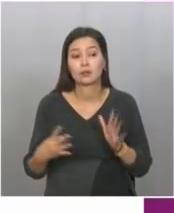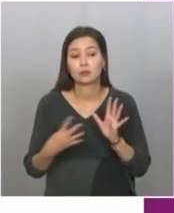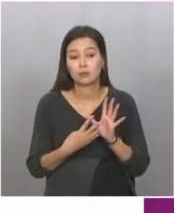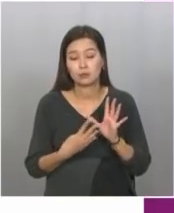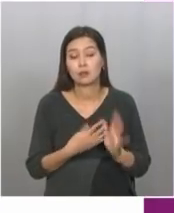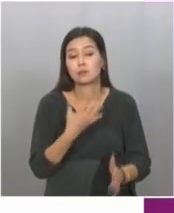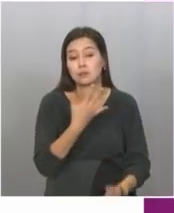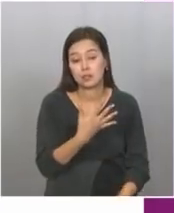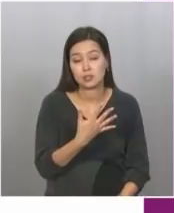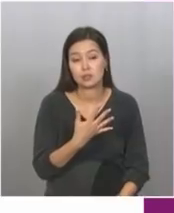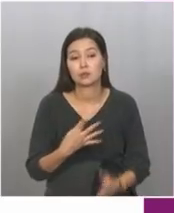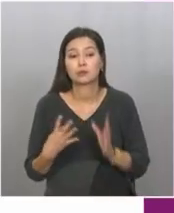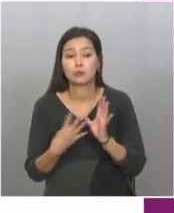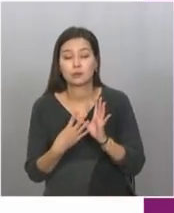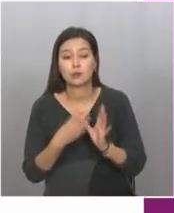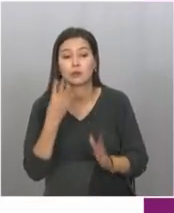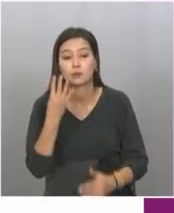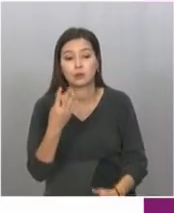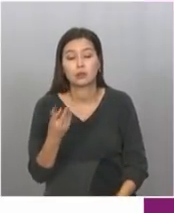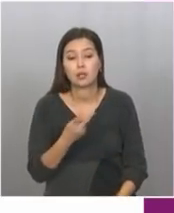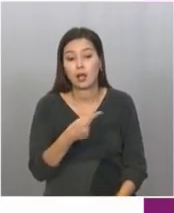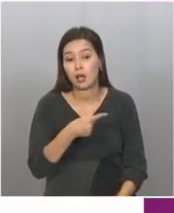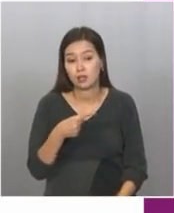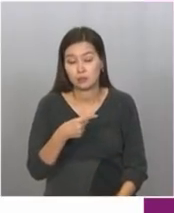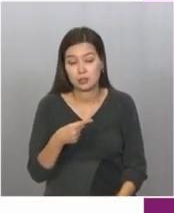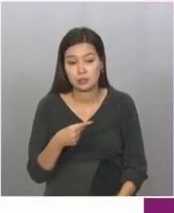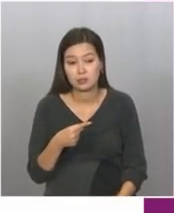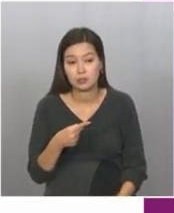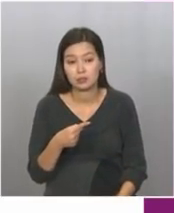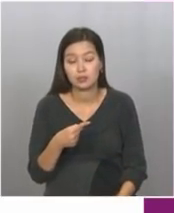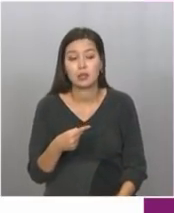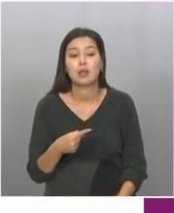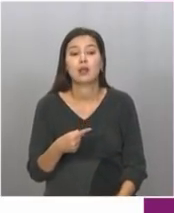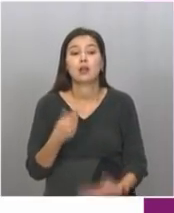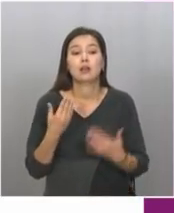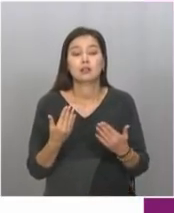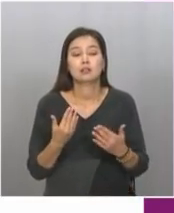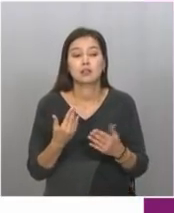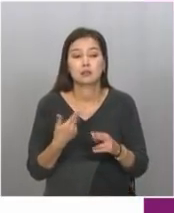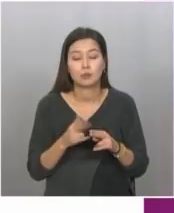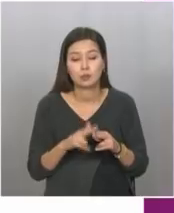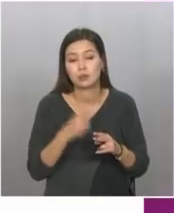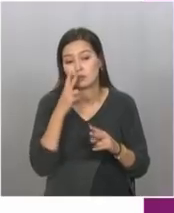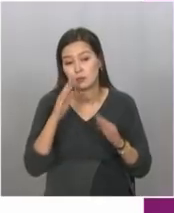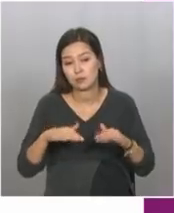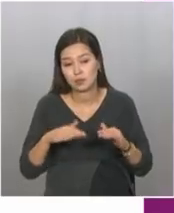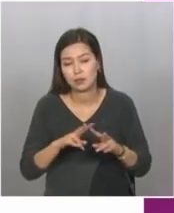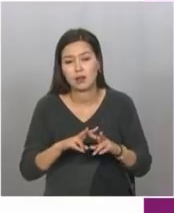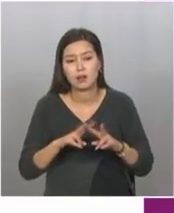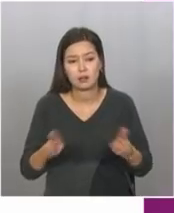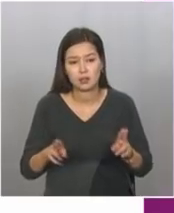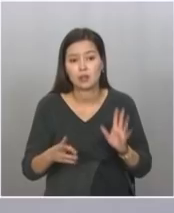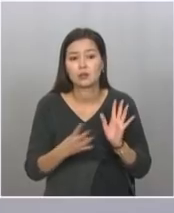9-дан 5 пен 9-дан 4-тің айырмасы. Ережеге сәйкес бөлімдеріне қараймыз. Екеуінде